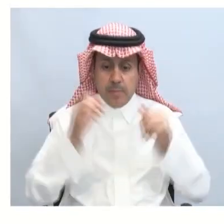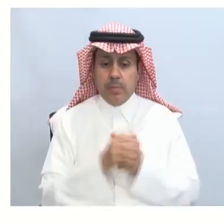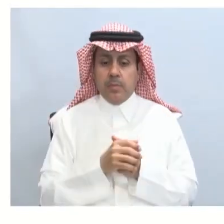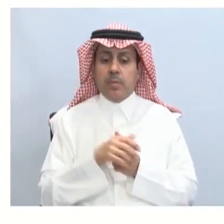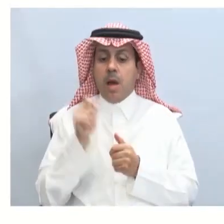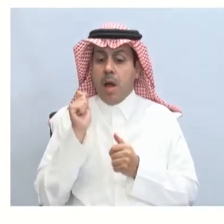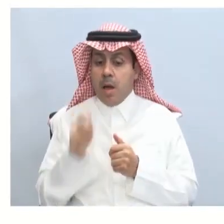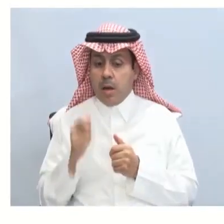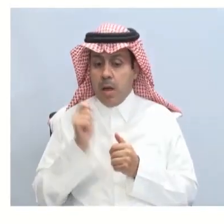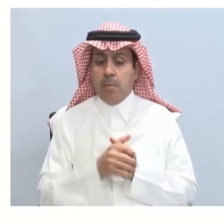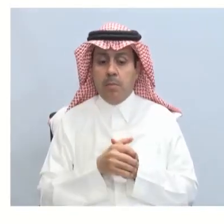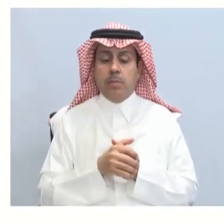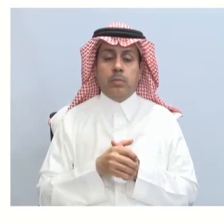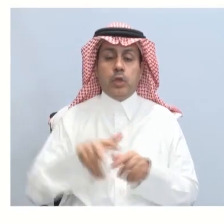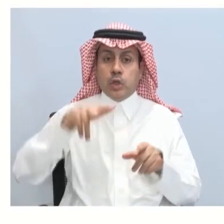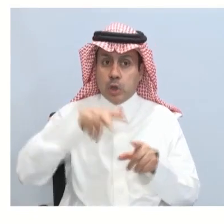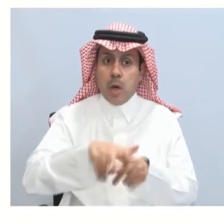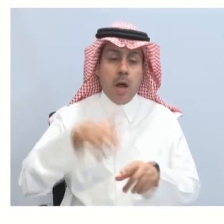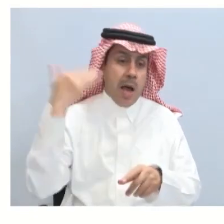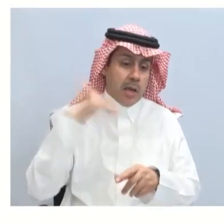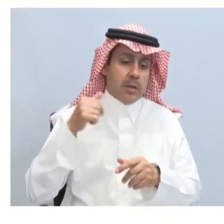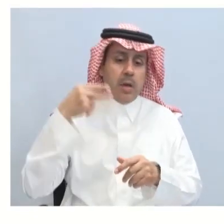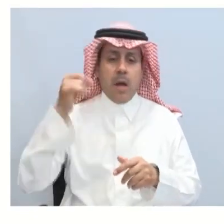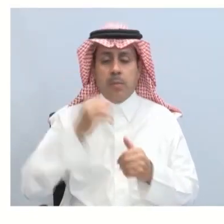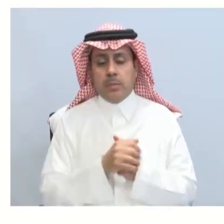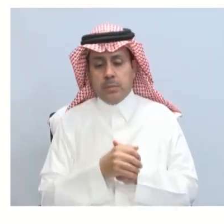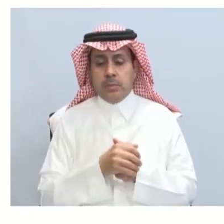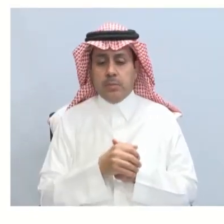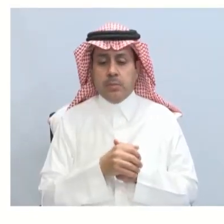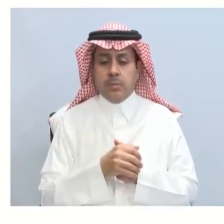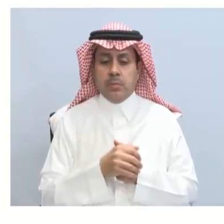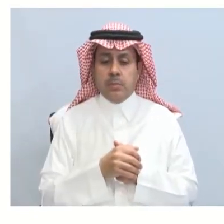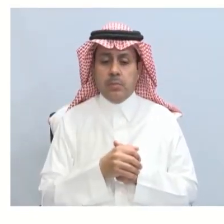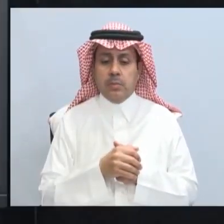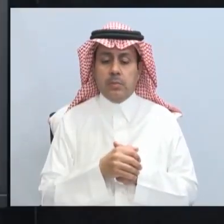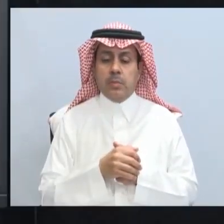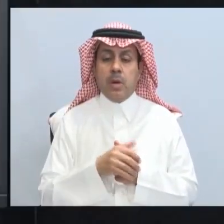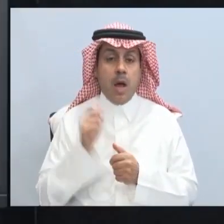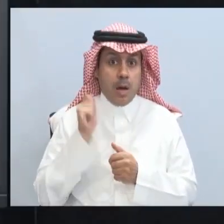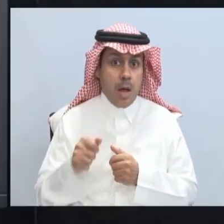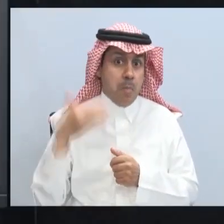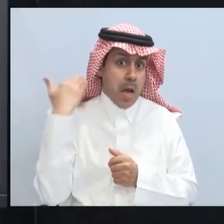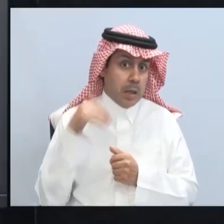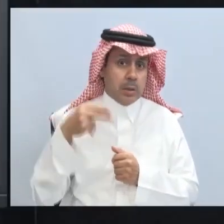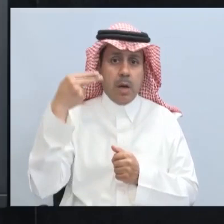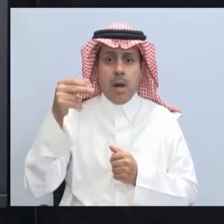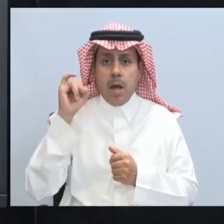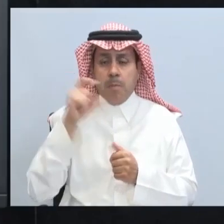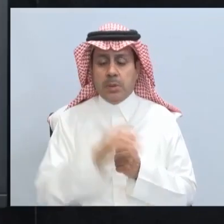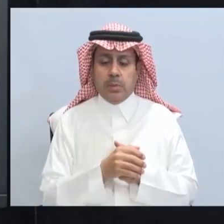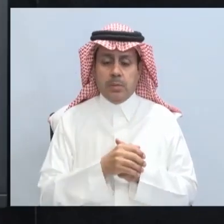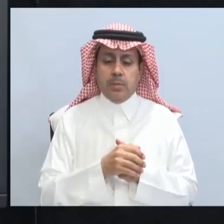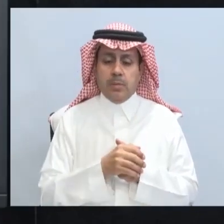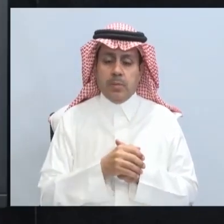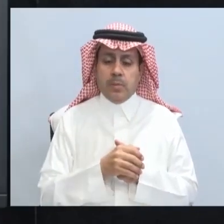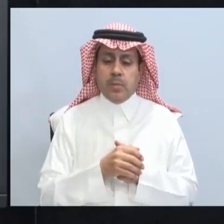لاحكام الجنايه على النفس بين الاحكام المترتبه على القتل العمد ما الاحكام المترتبه على